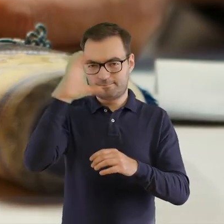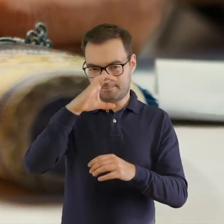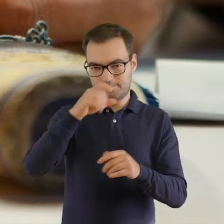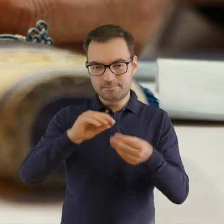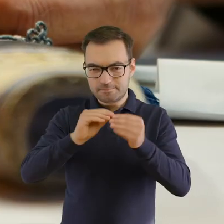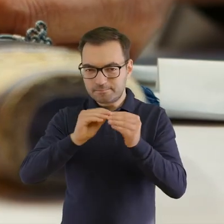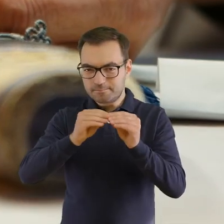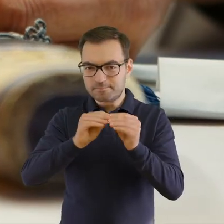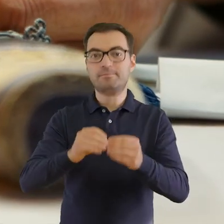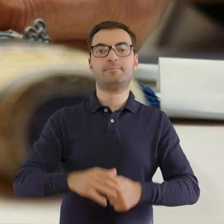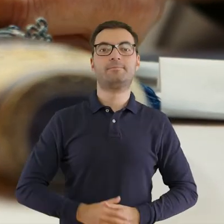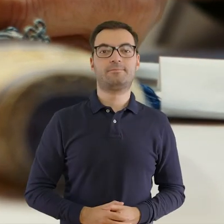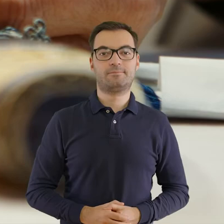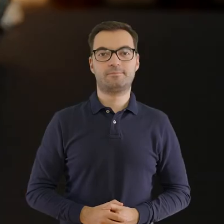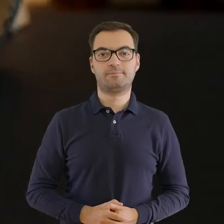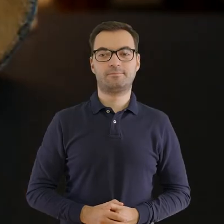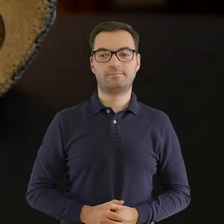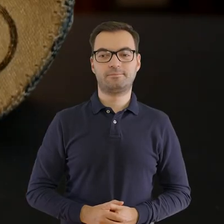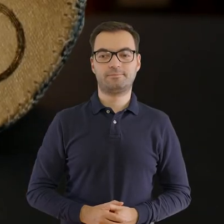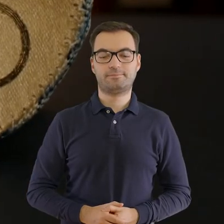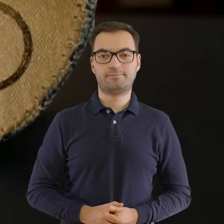lupy powiększającej.